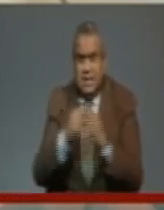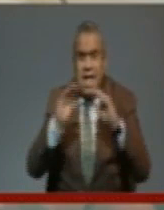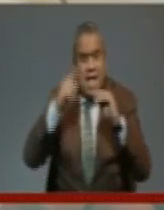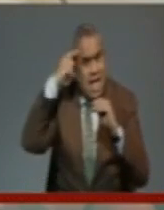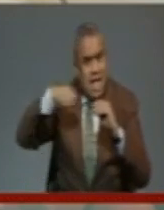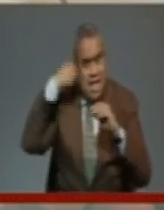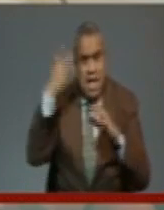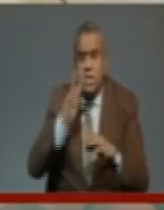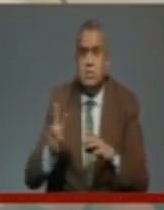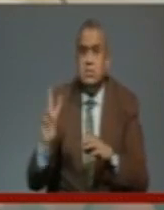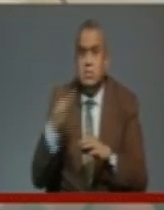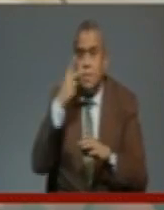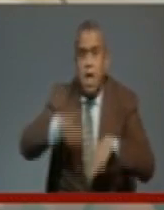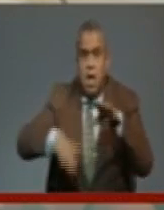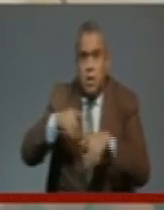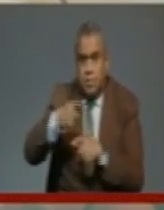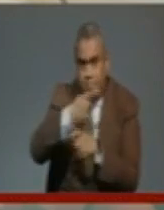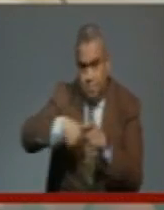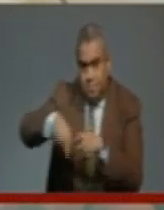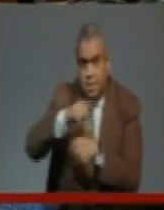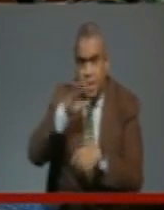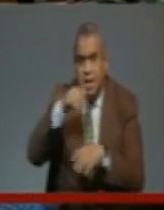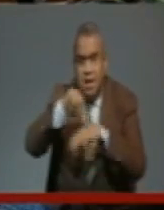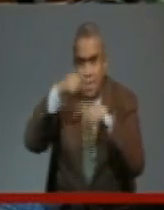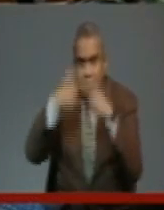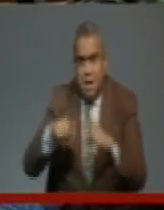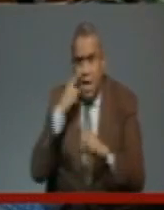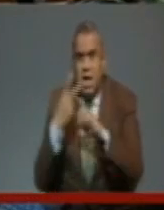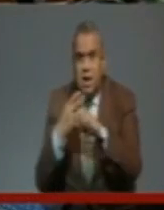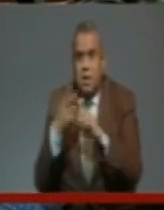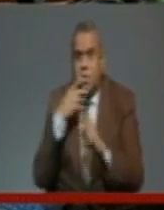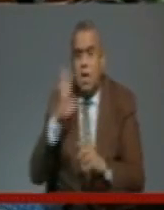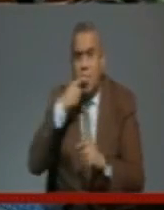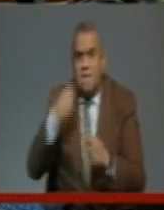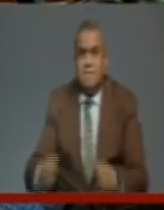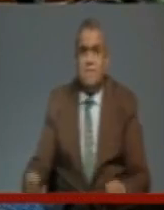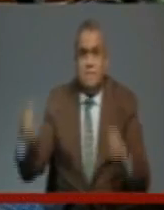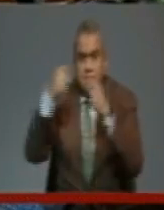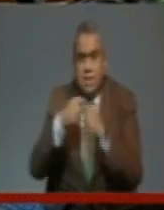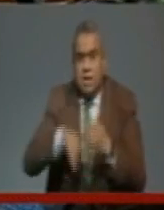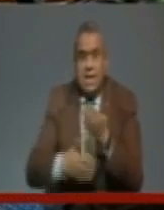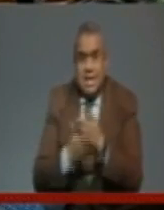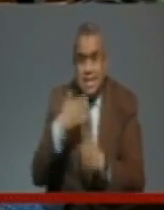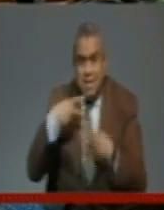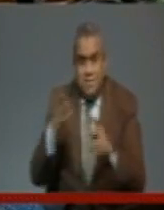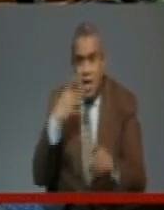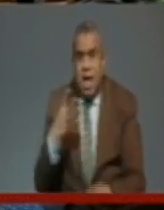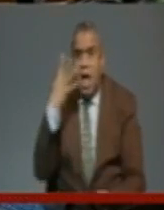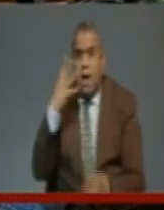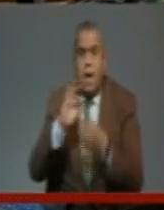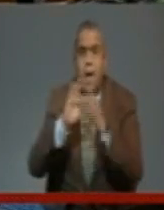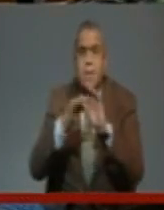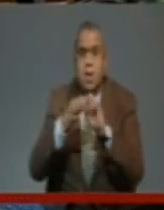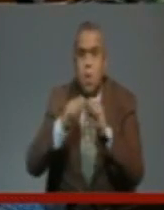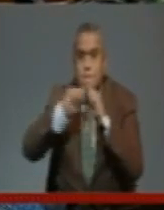كيلو. المساحة بتاعت الميناء فنم زادت تقريبا 4 مليون متر مربع زيادة على مساحة الميناء